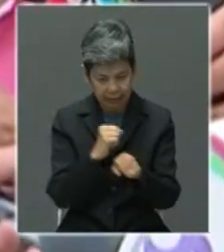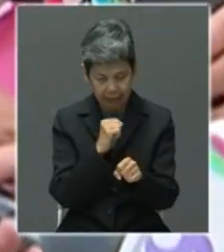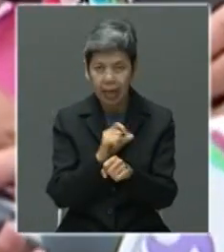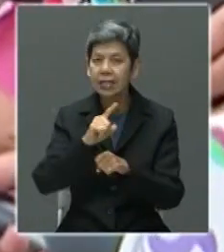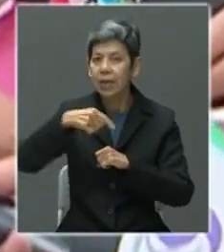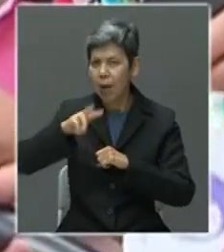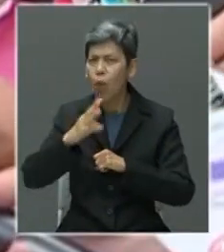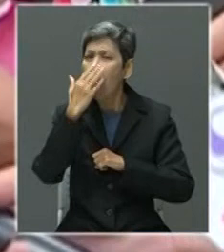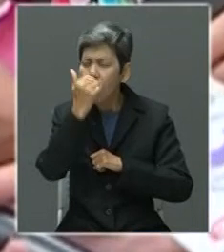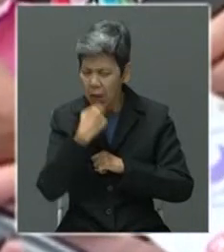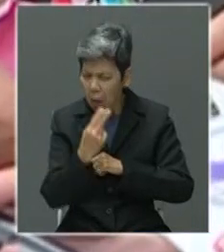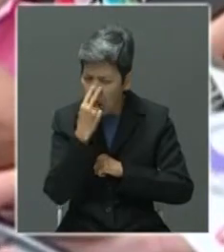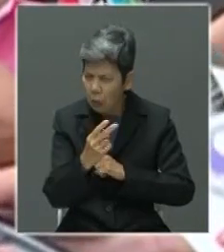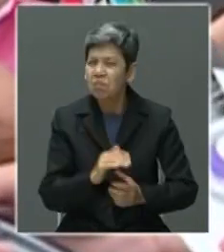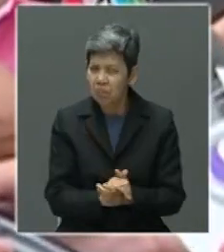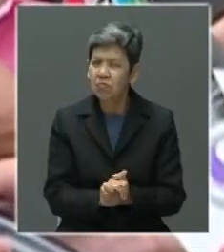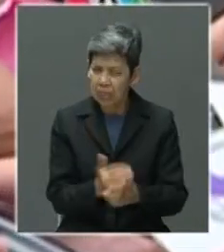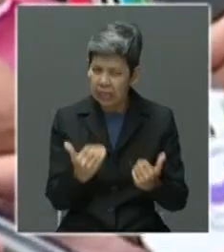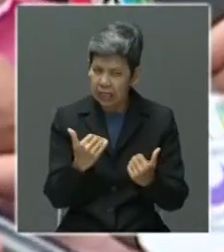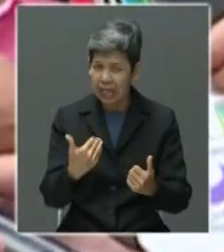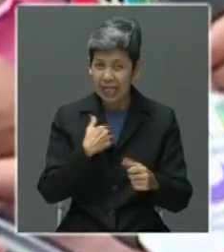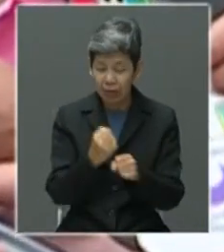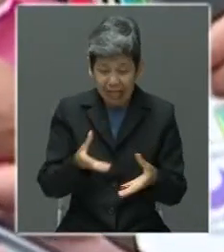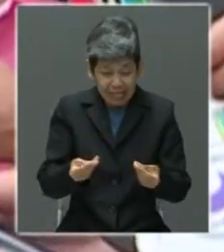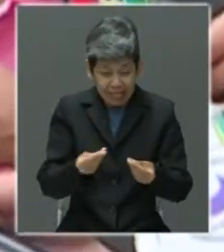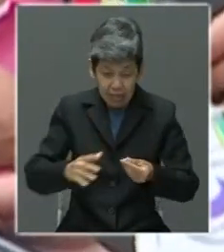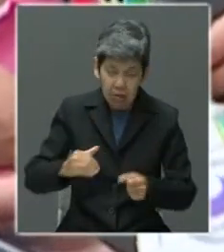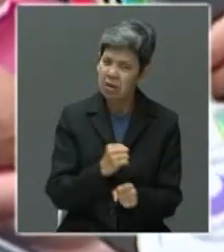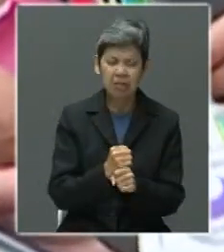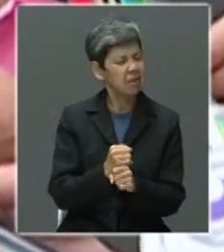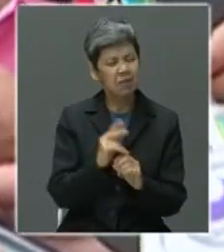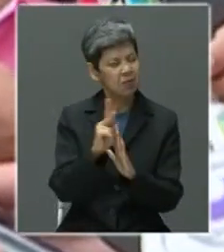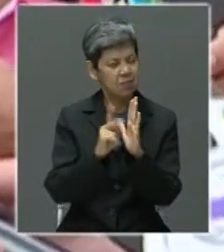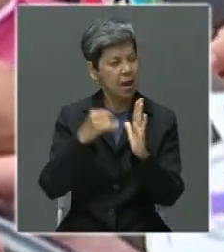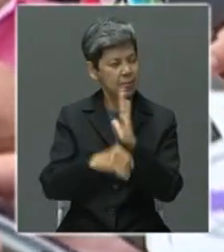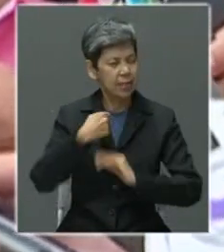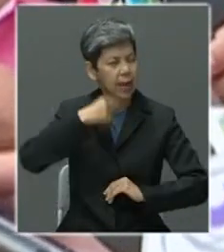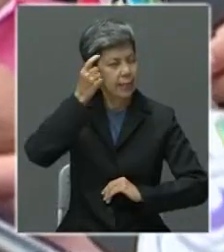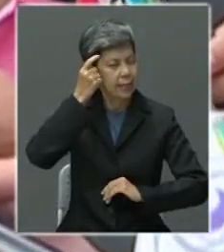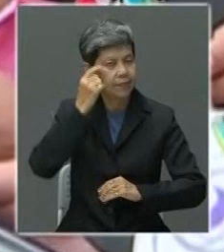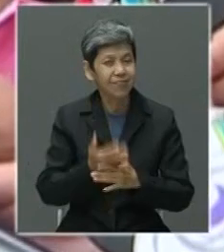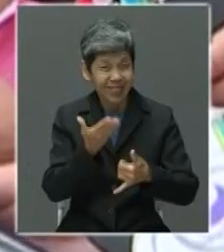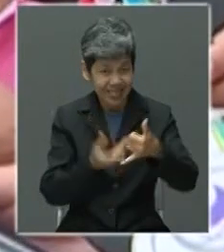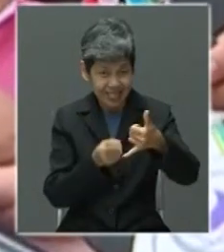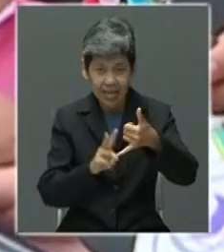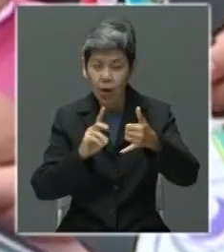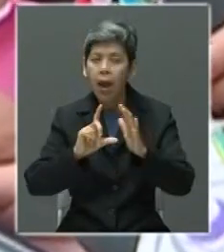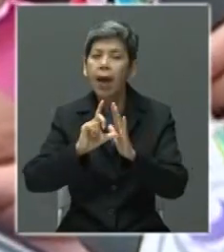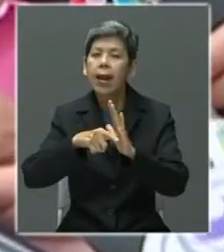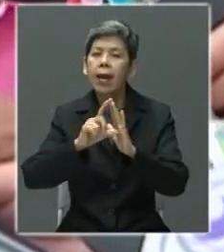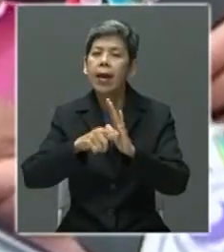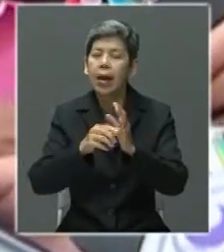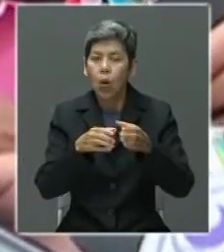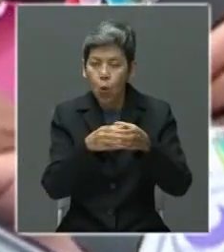พันวาเพราะว่ามองว่าเรื่องนี้นะครับการครอบครองที่ดินน่าจะไม่ถูกต้องนายวีระสมความคิดเลขาธิการ